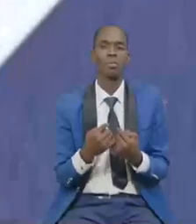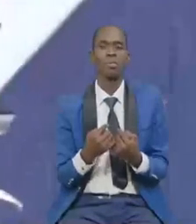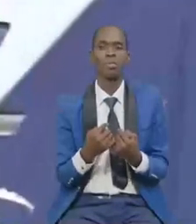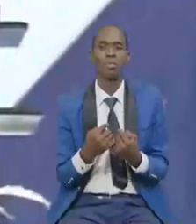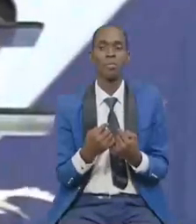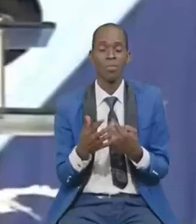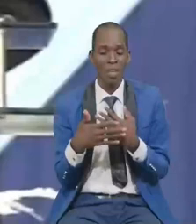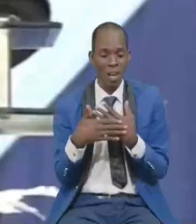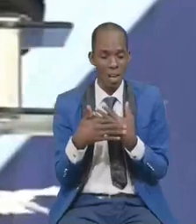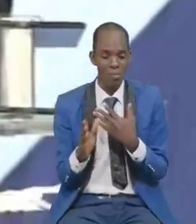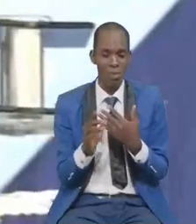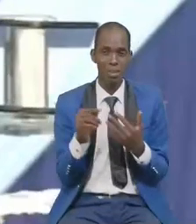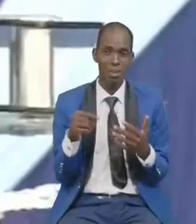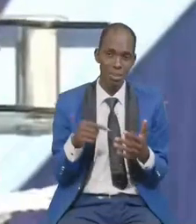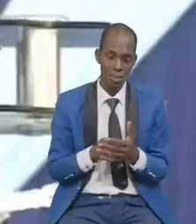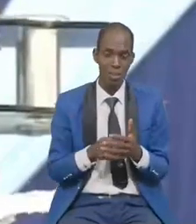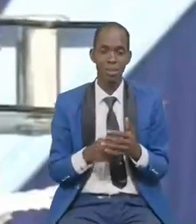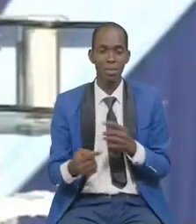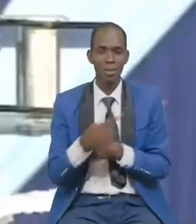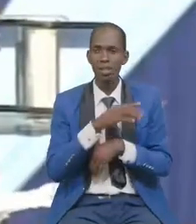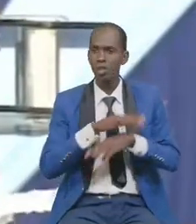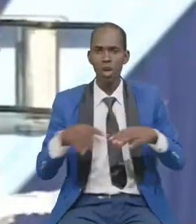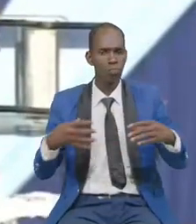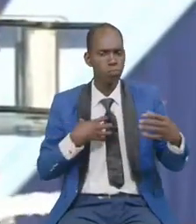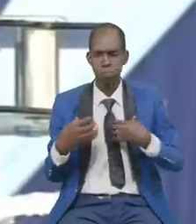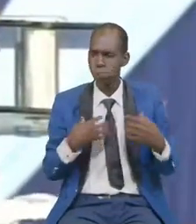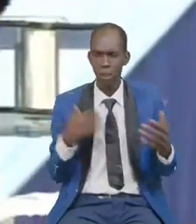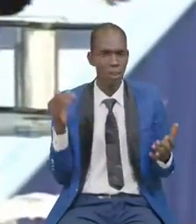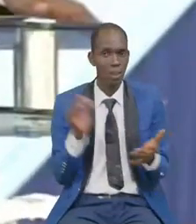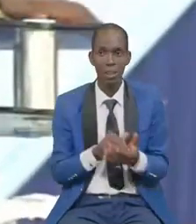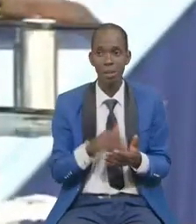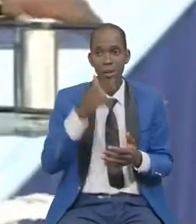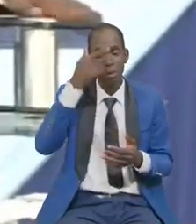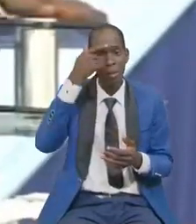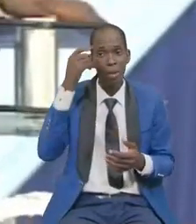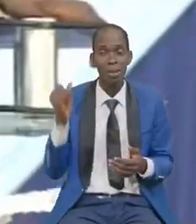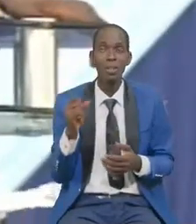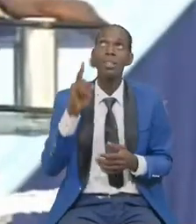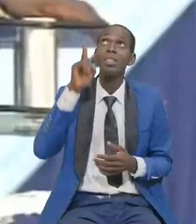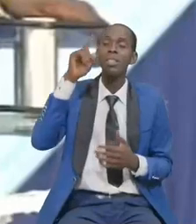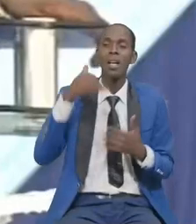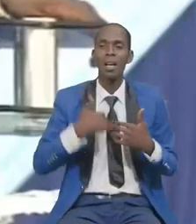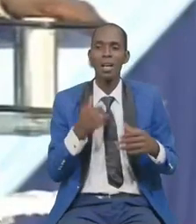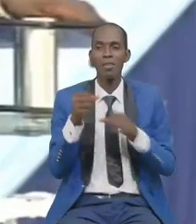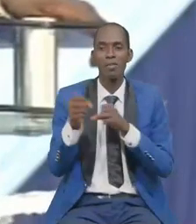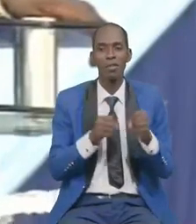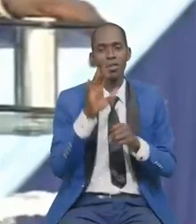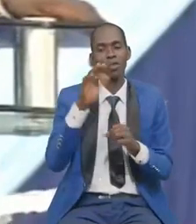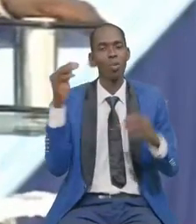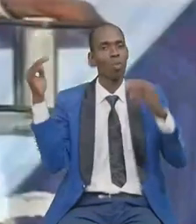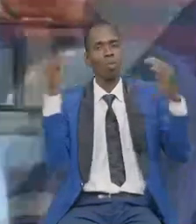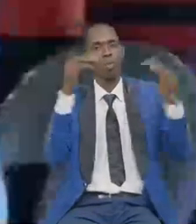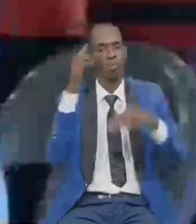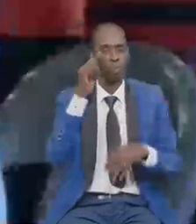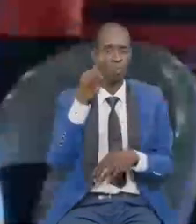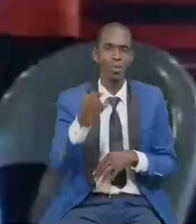Après ce jour, ne te plains plus, ne te plains plus. Parce qu'il a combattu pour toi.